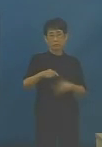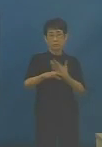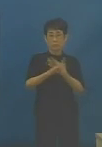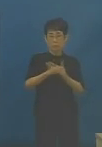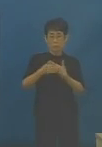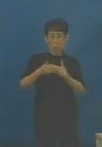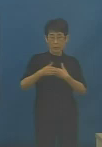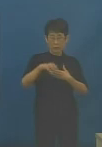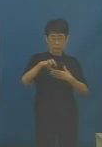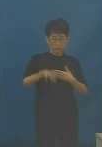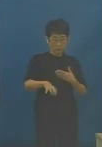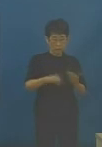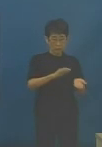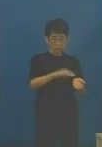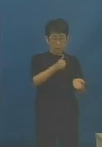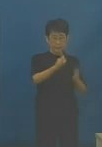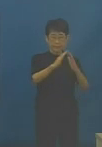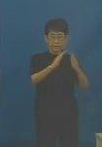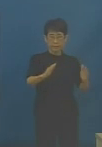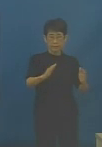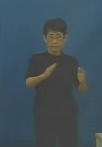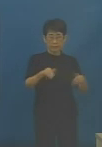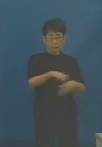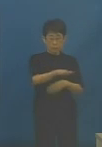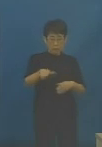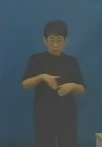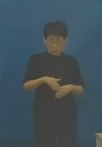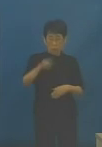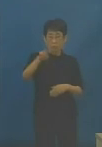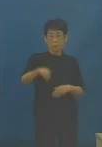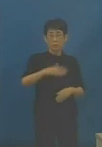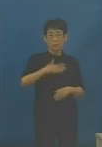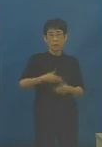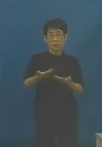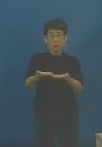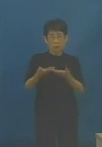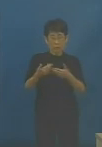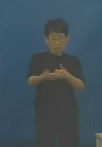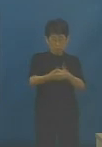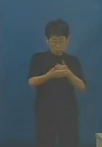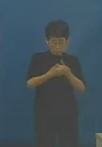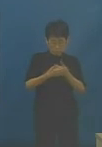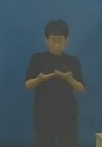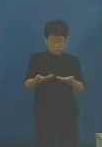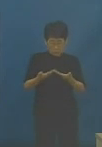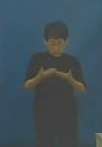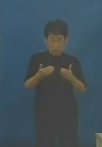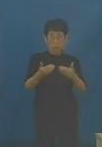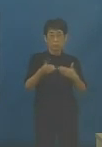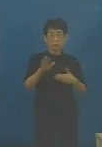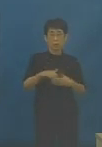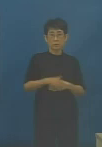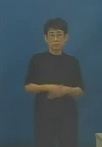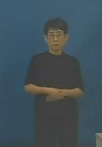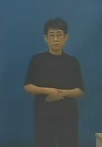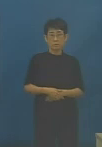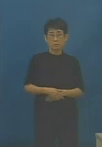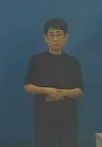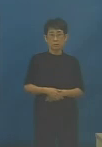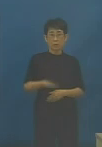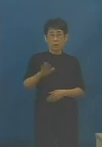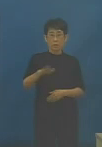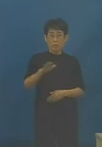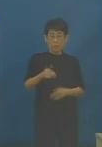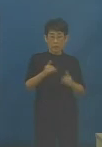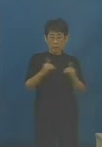師会だとか皆さんの、ご理解ご協力もいただかなければいけないと。だからあの世情を思われているほどに簡